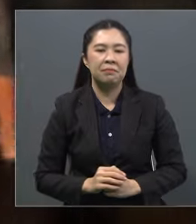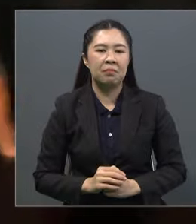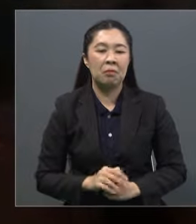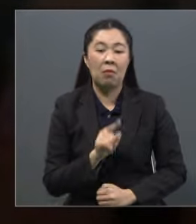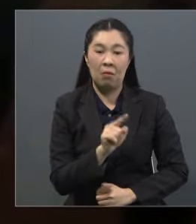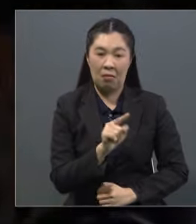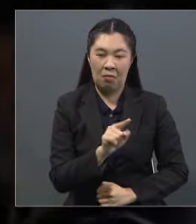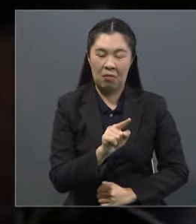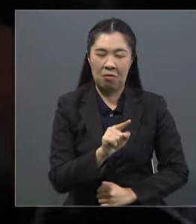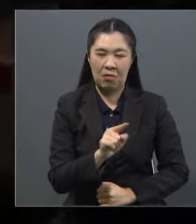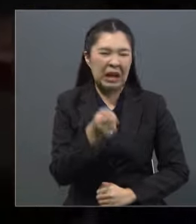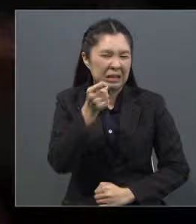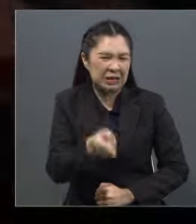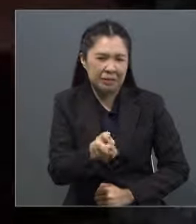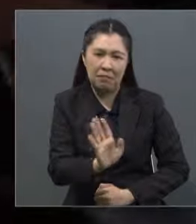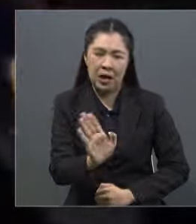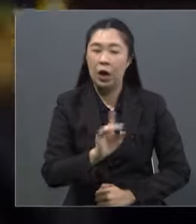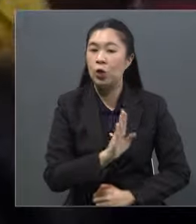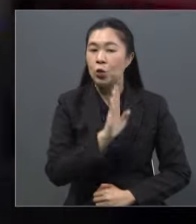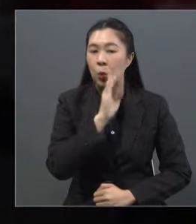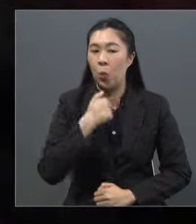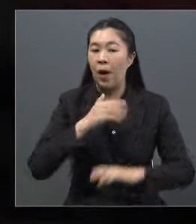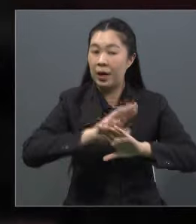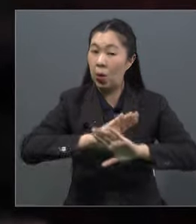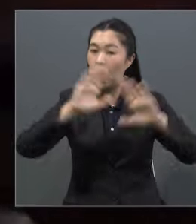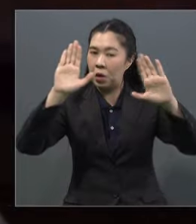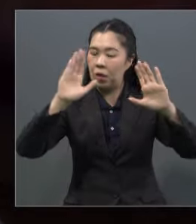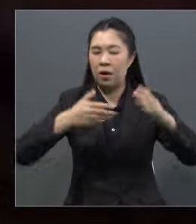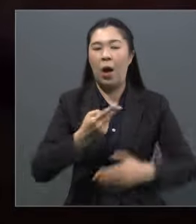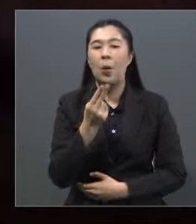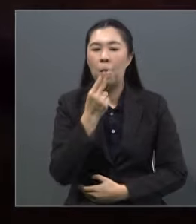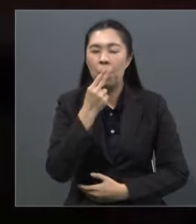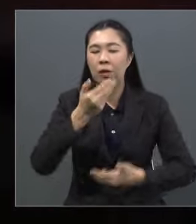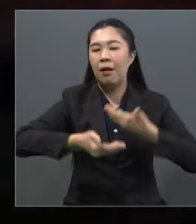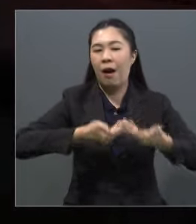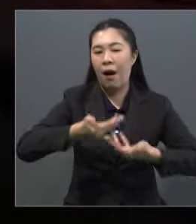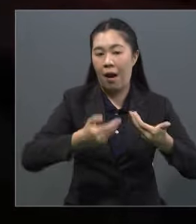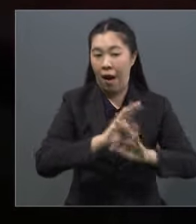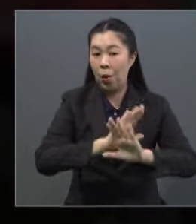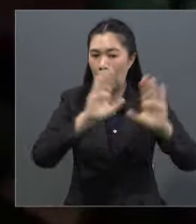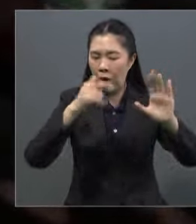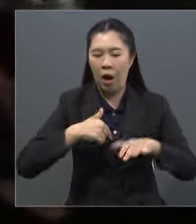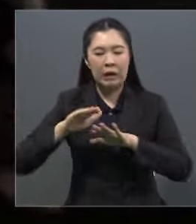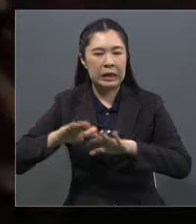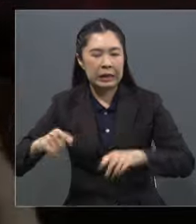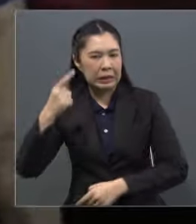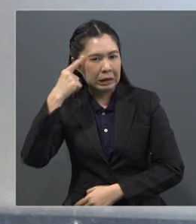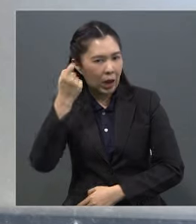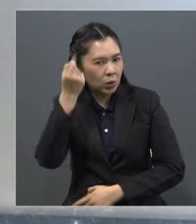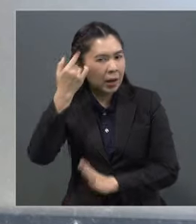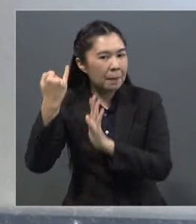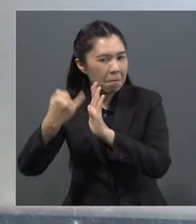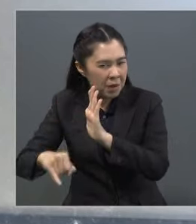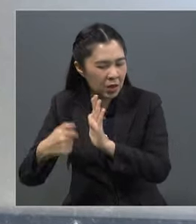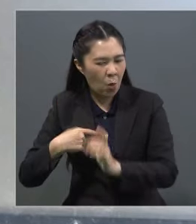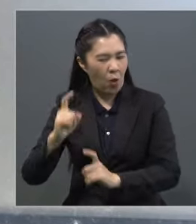บือนจากความจริงเพราะหากยกเลิกห้ามจำหน่ายบุหรี่ไฟฟ้าแล้วเนี่ยจะทำให้เด็กยิ่งเข้าใจผิดว่าบุหรี่ไฟฟ้าไม่เป็นอันตร